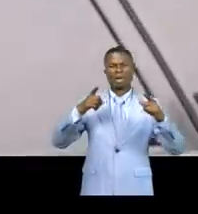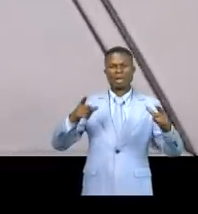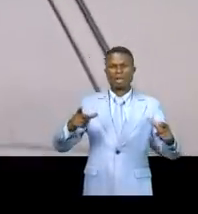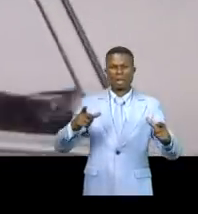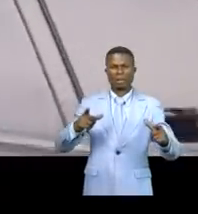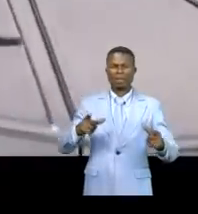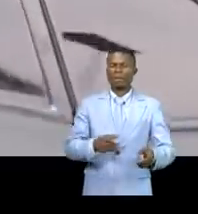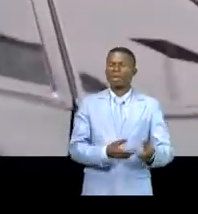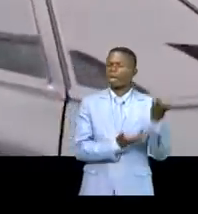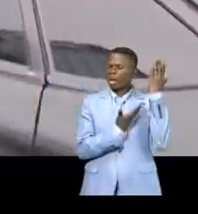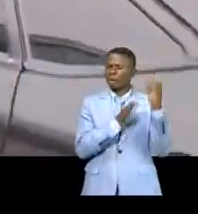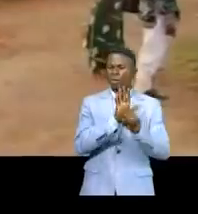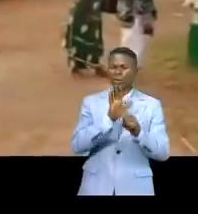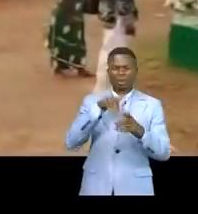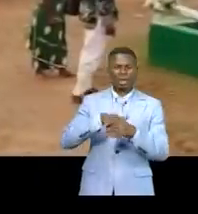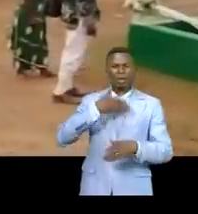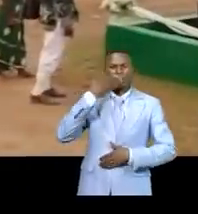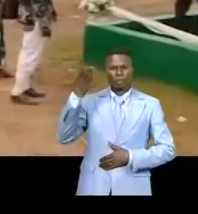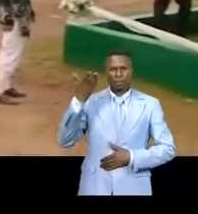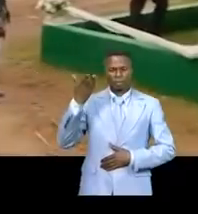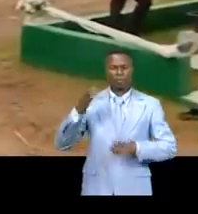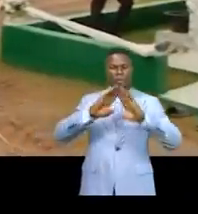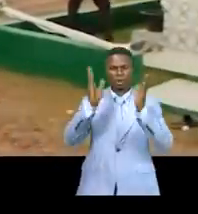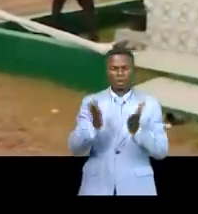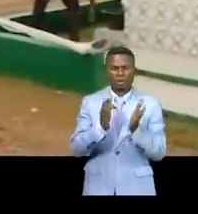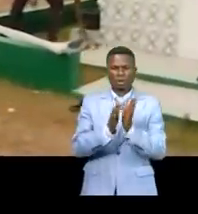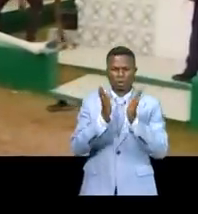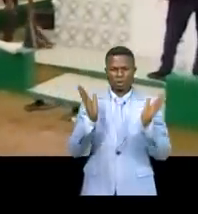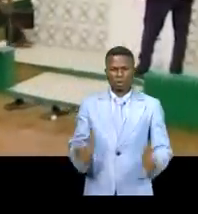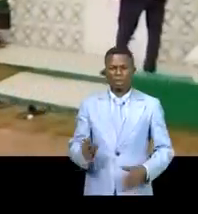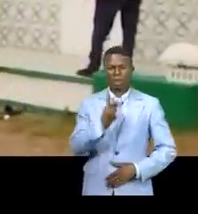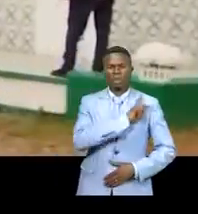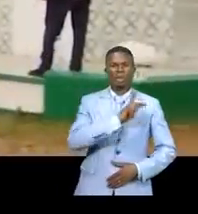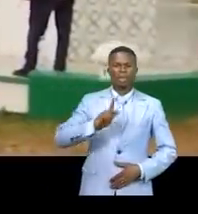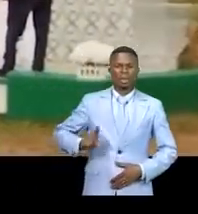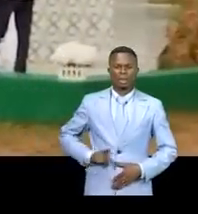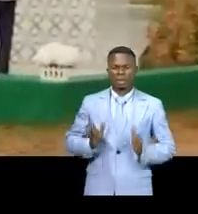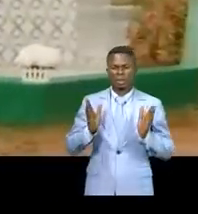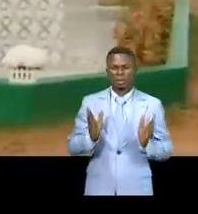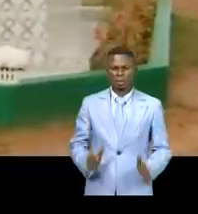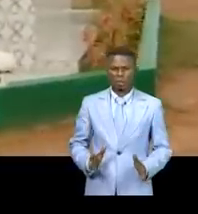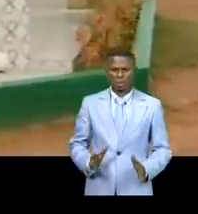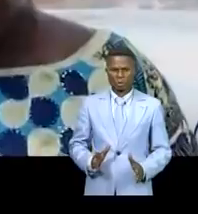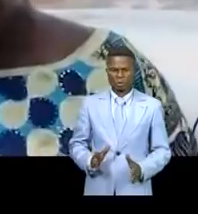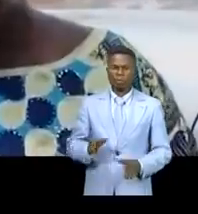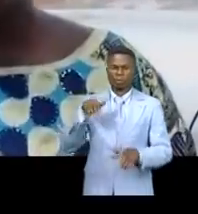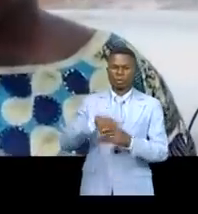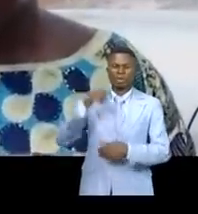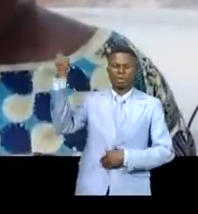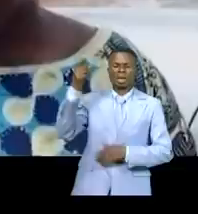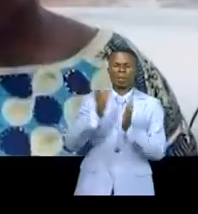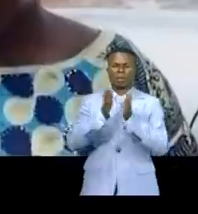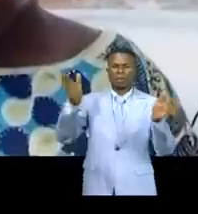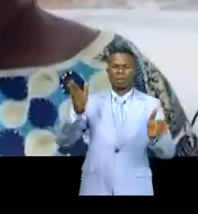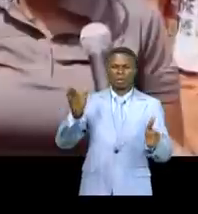d'une grande portée spirituelle, l'ensemble des fidèles et sympathisants kimbanguistes disséminés à travers le monde et